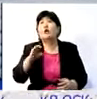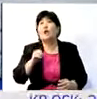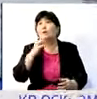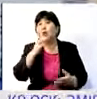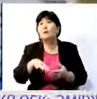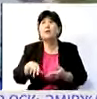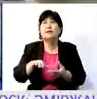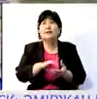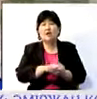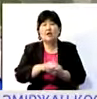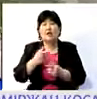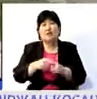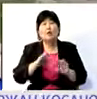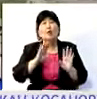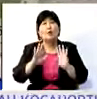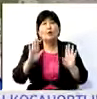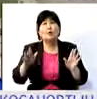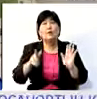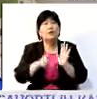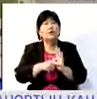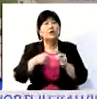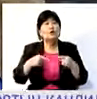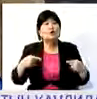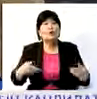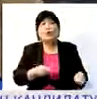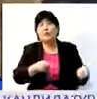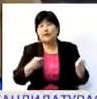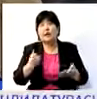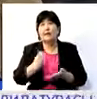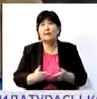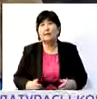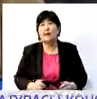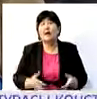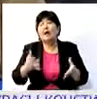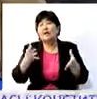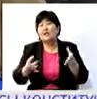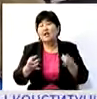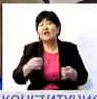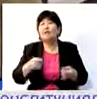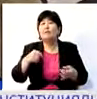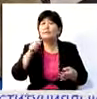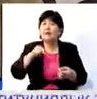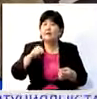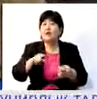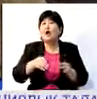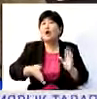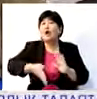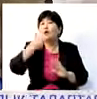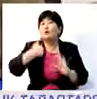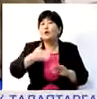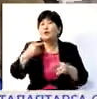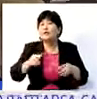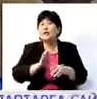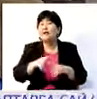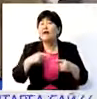шектеулі серіктестігі бұл көрмеге 7 түрлі өнімін әкеліпті. Желім, тамшы, штукатуркілер шығарылады,